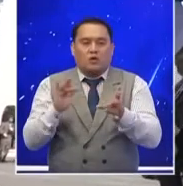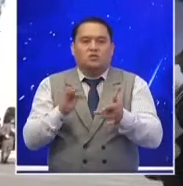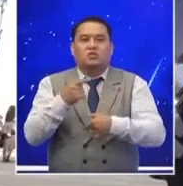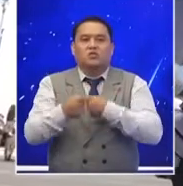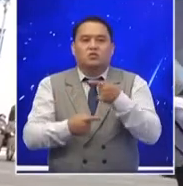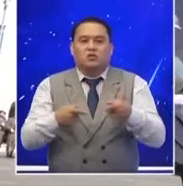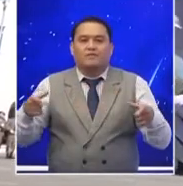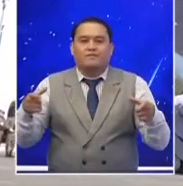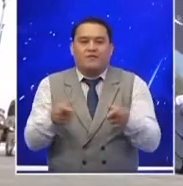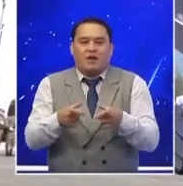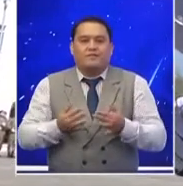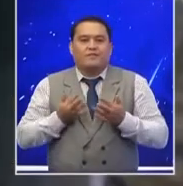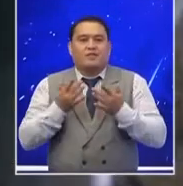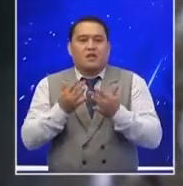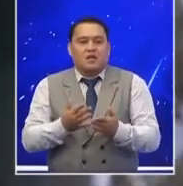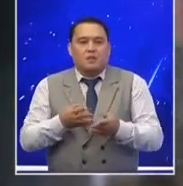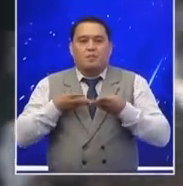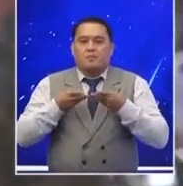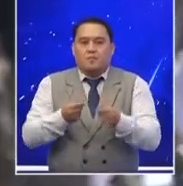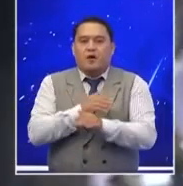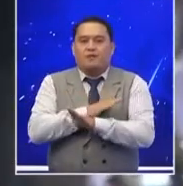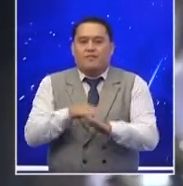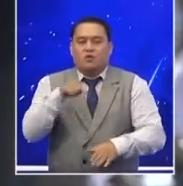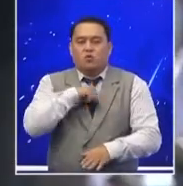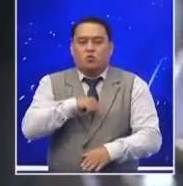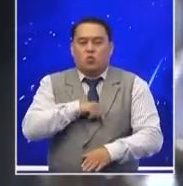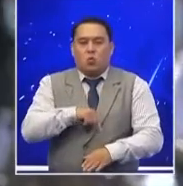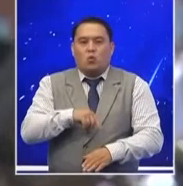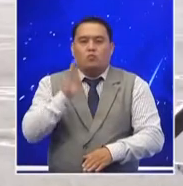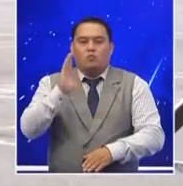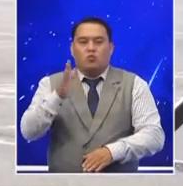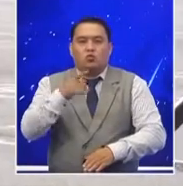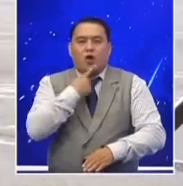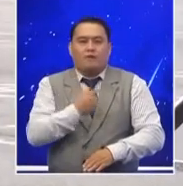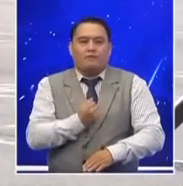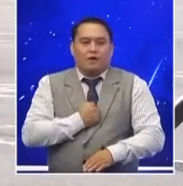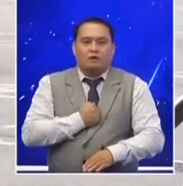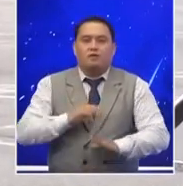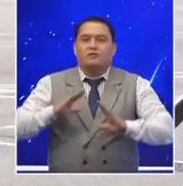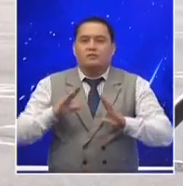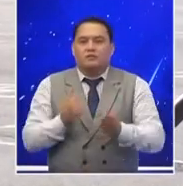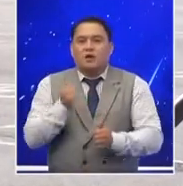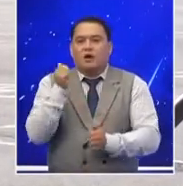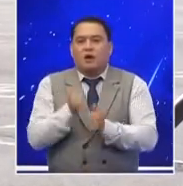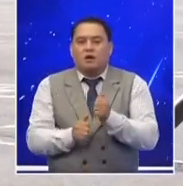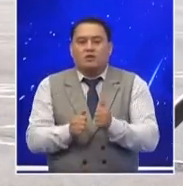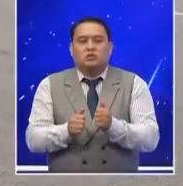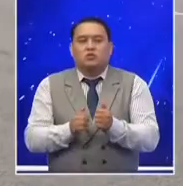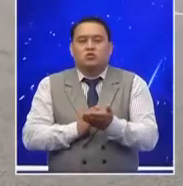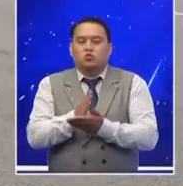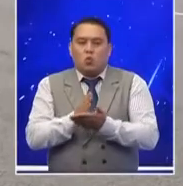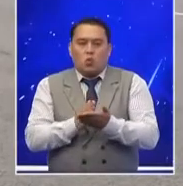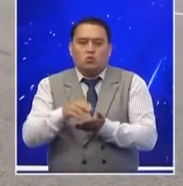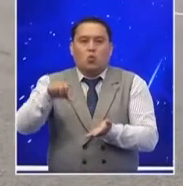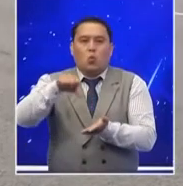и соблюдение санитарных требований не повлияли на боевой дух будущих десантников. До знаменательного события военнослужащие срочной службы